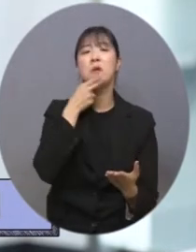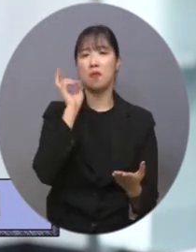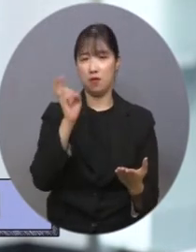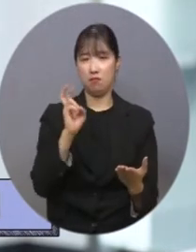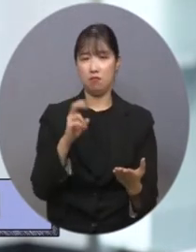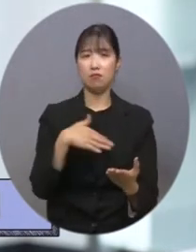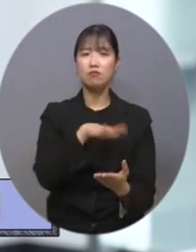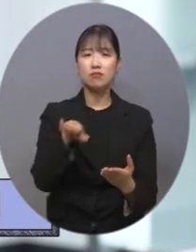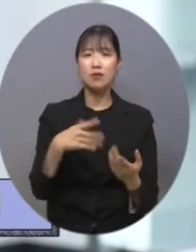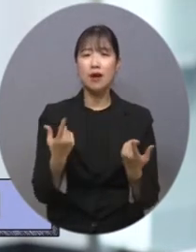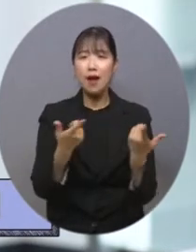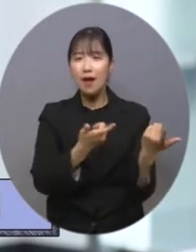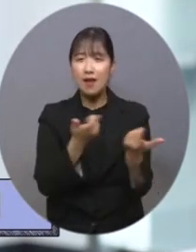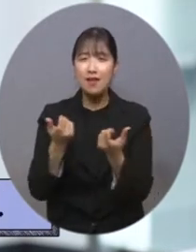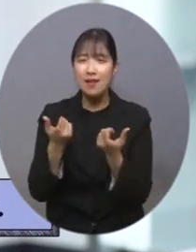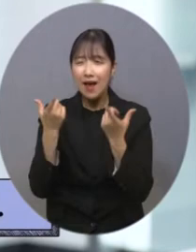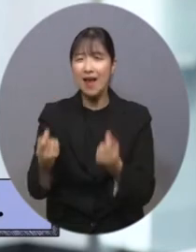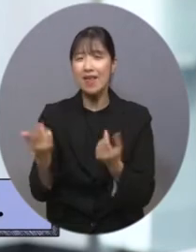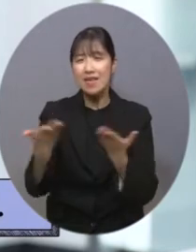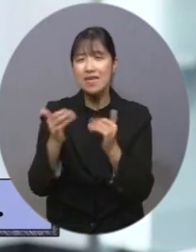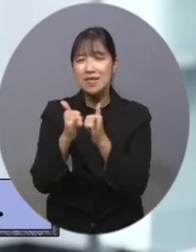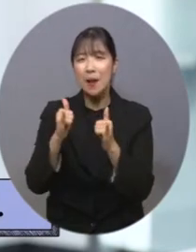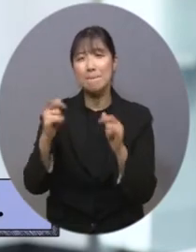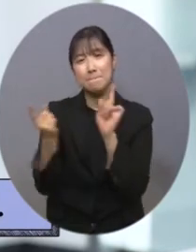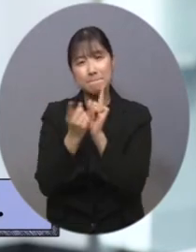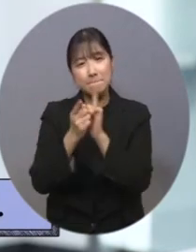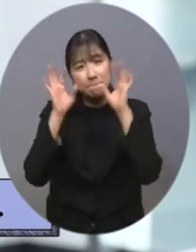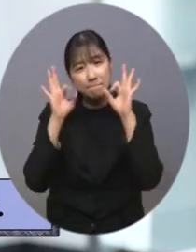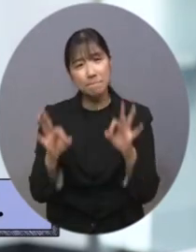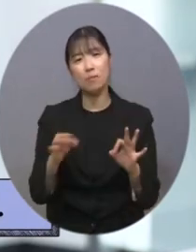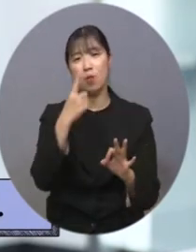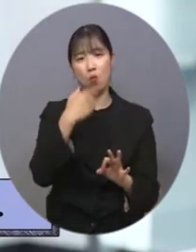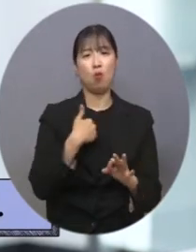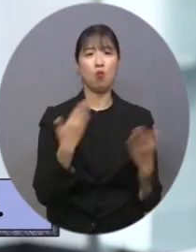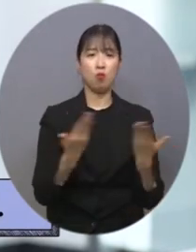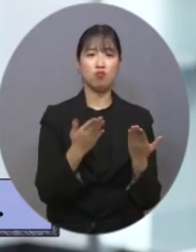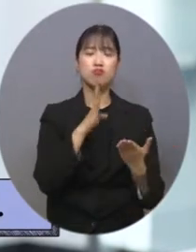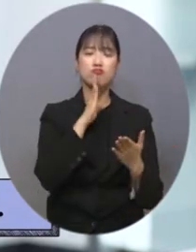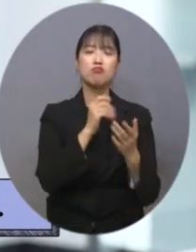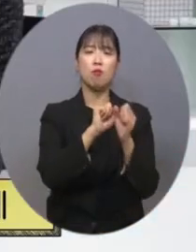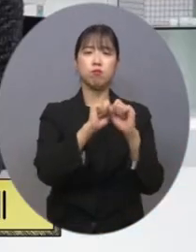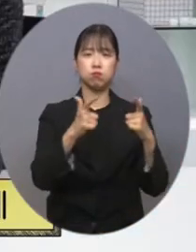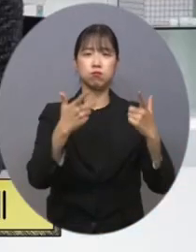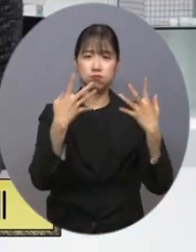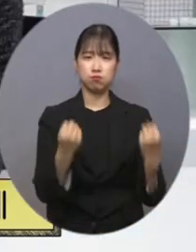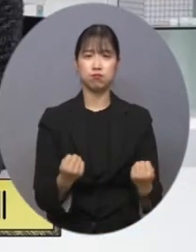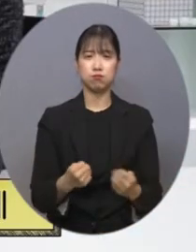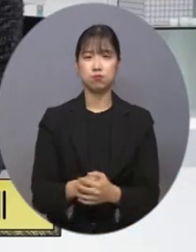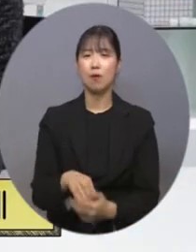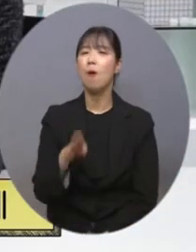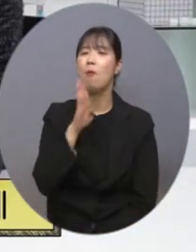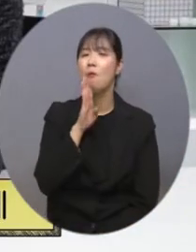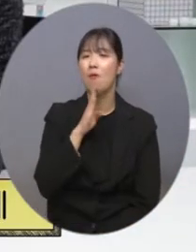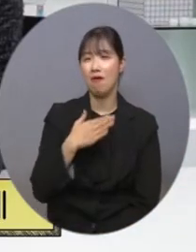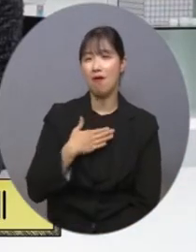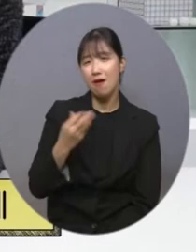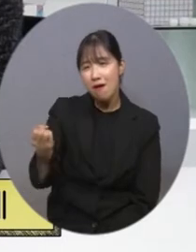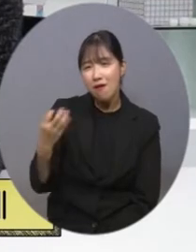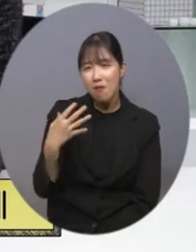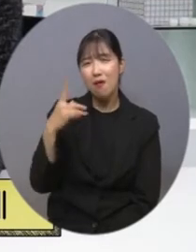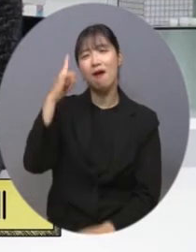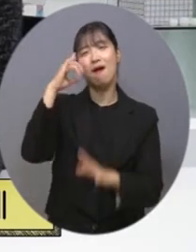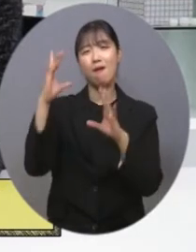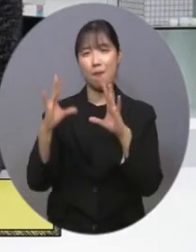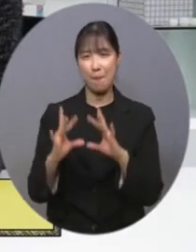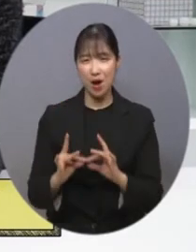이제 그 하시는 분들하고 가끔 만났는데 좀 저희들이 굉장히 다양하게 일하는 거 있는 것 같습니다. 맞아요. 저도 지금 대표님 말씀에 너무